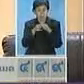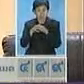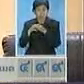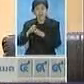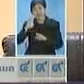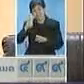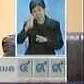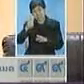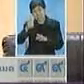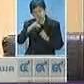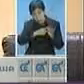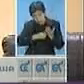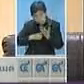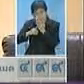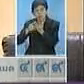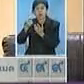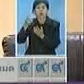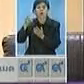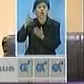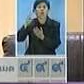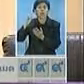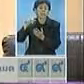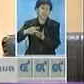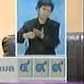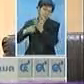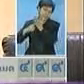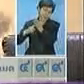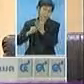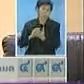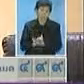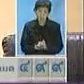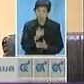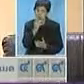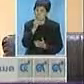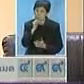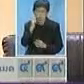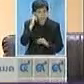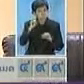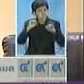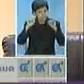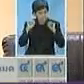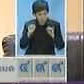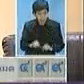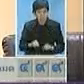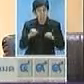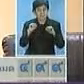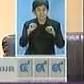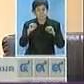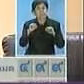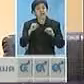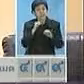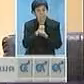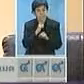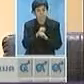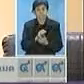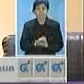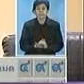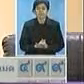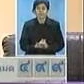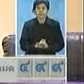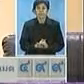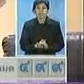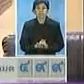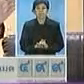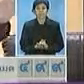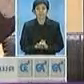ก็ต้องเสนอคณะรัฐมนตรีคณะรัฐมนตรีเห็นชอบนั่นขั้นตอนที่2